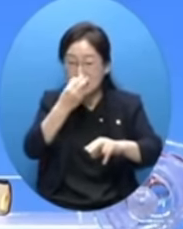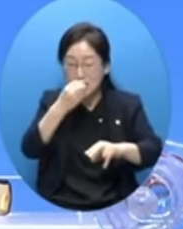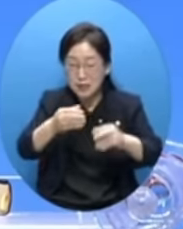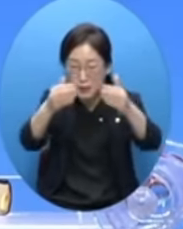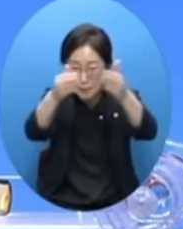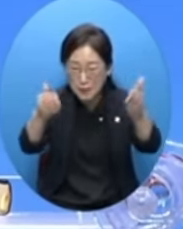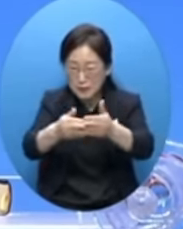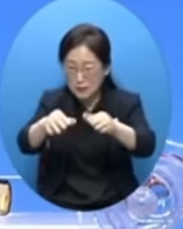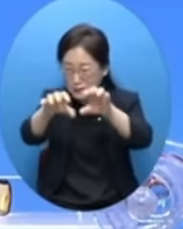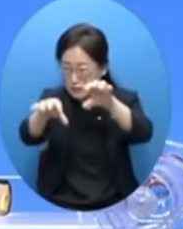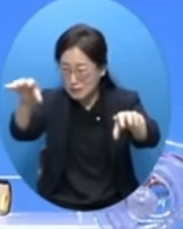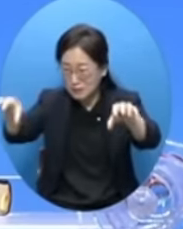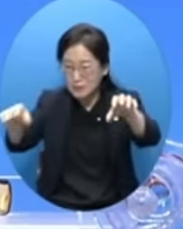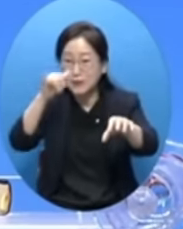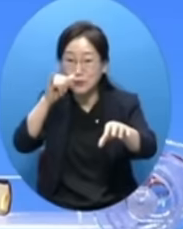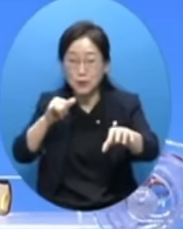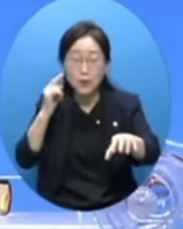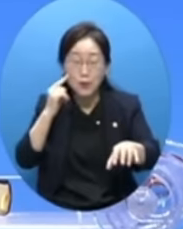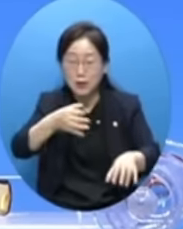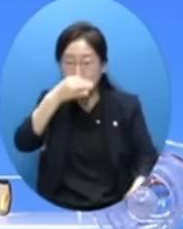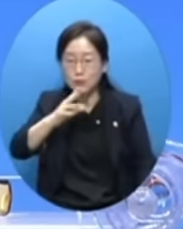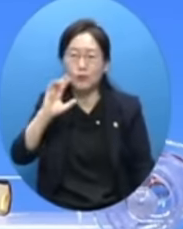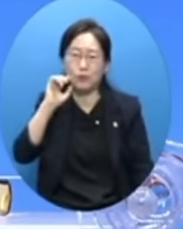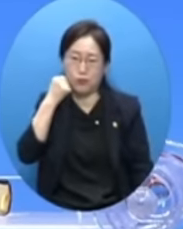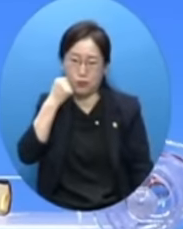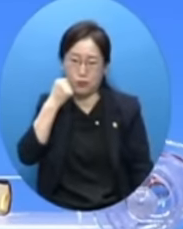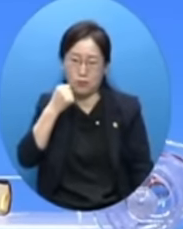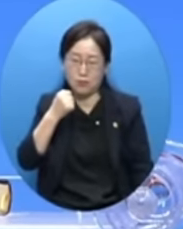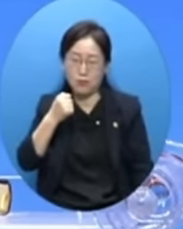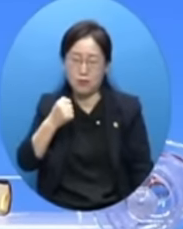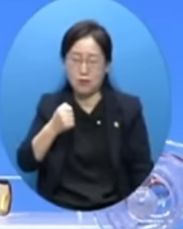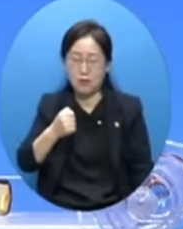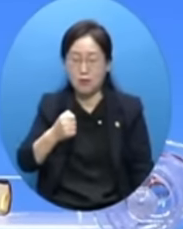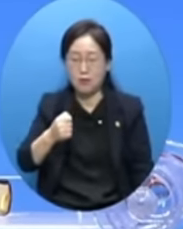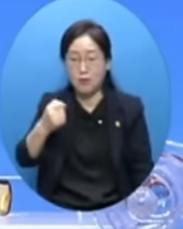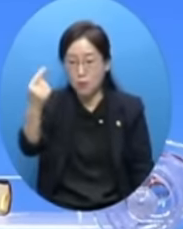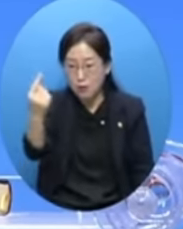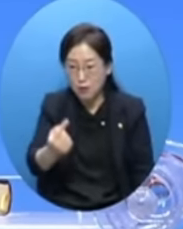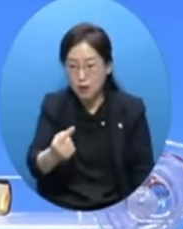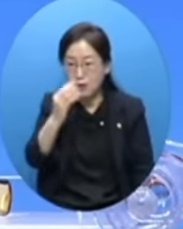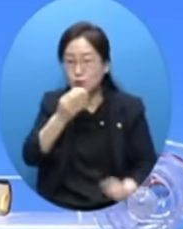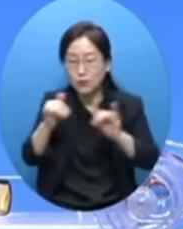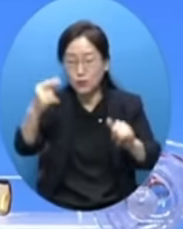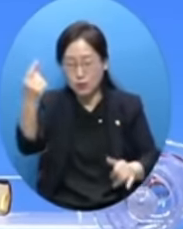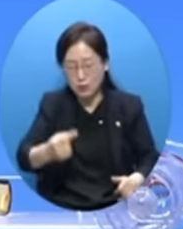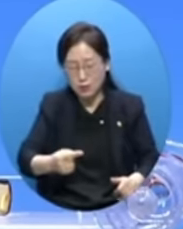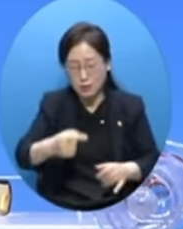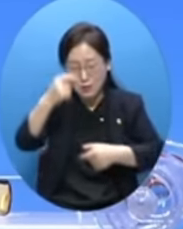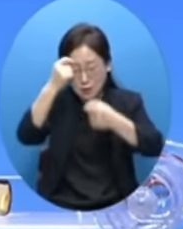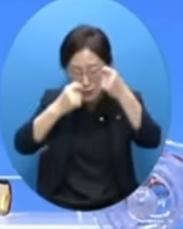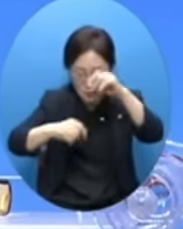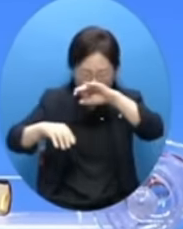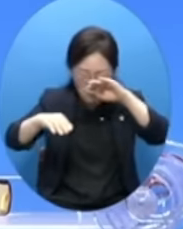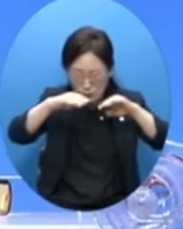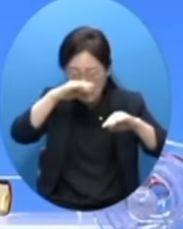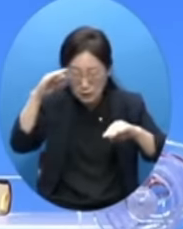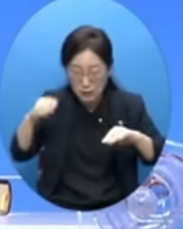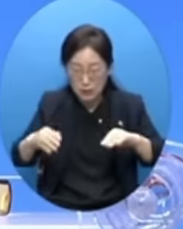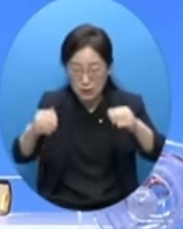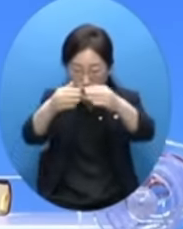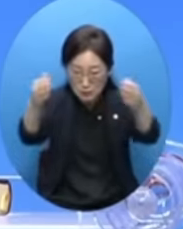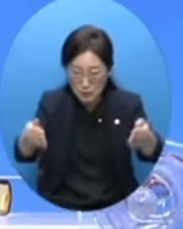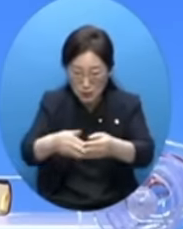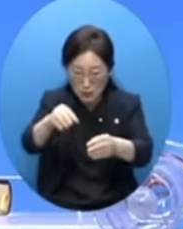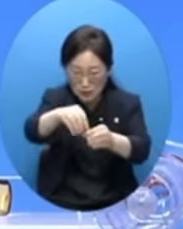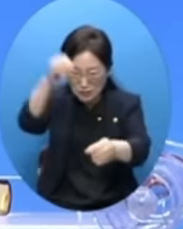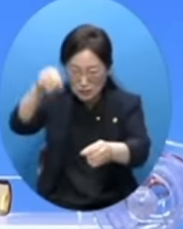있습니다. 힘들고 어려운 그들의 삶이 주 앞에 나와서 위로함을 받고 눈물 흘리며 어떤 사람은 그 한 박스 거의 다